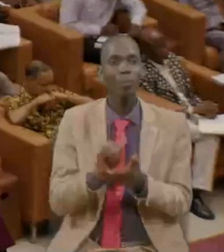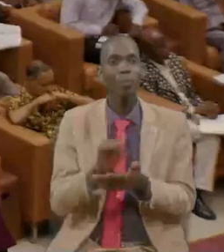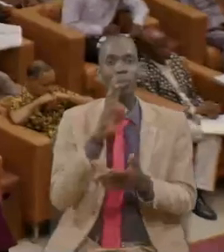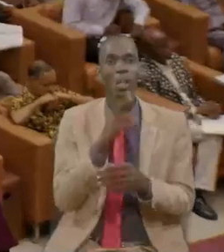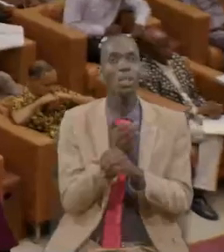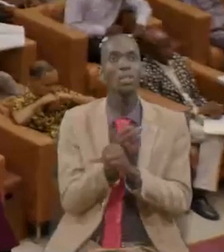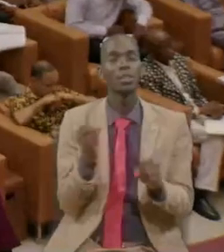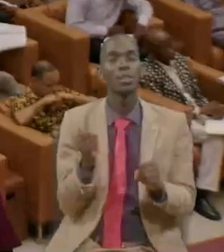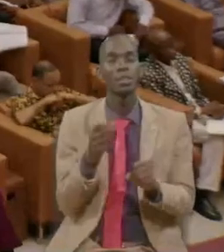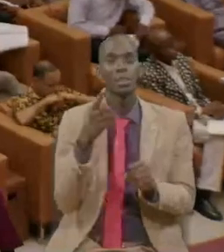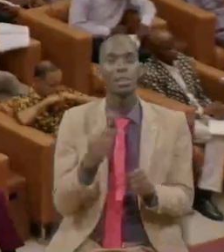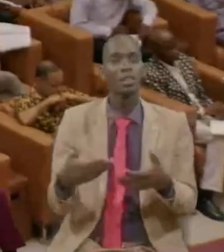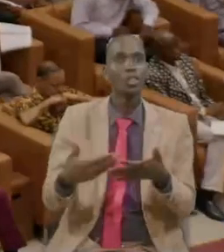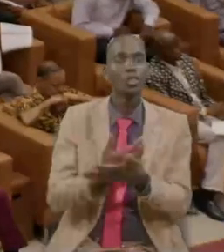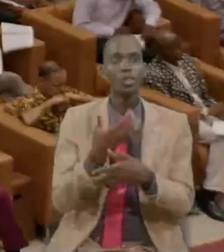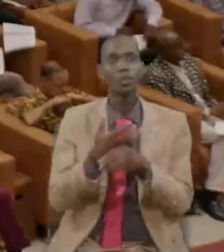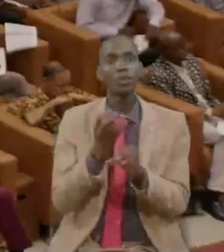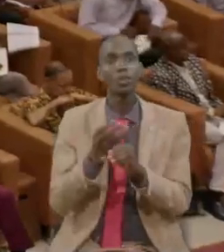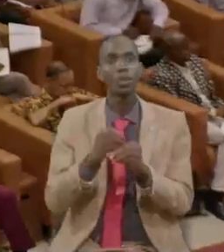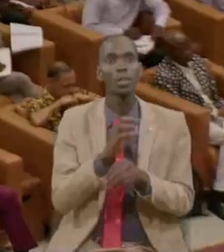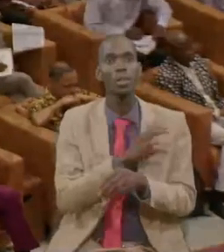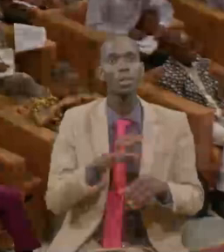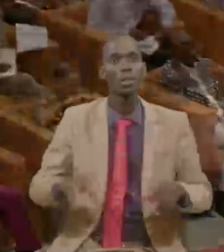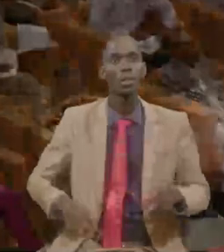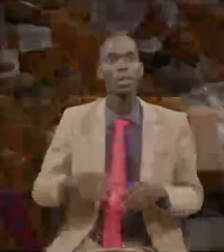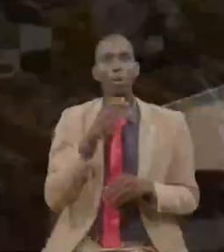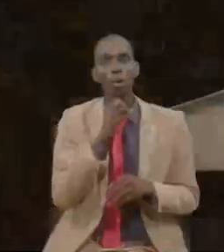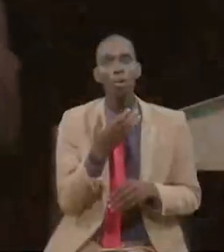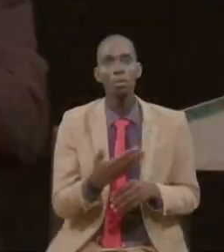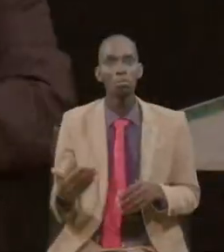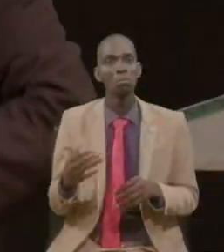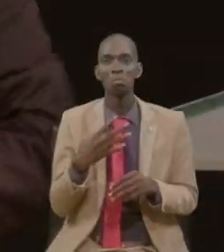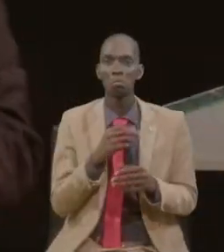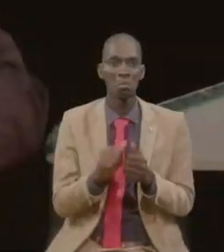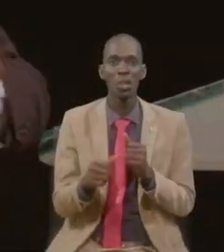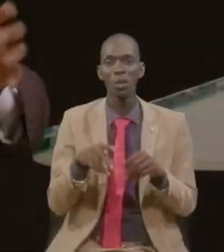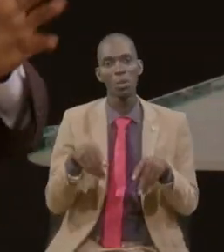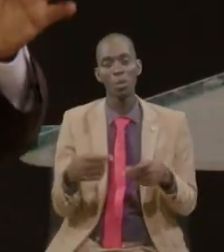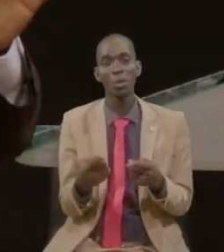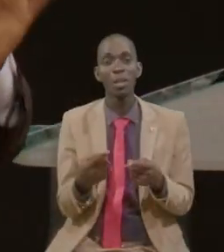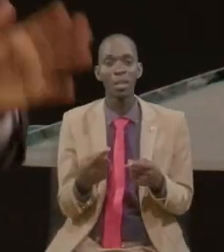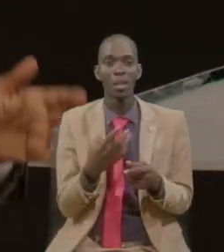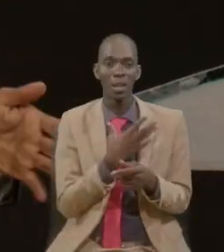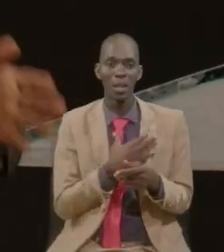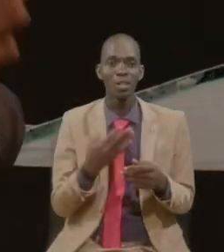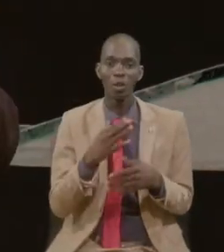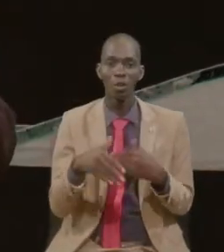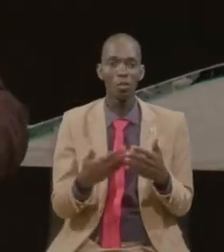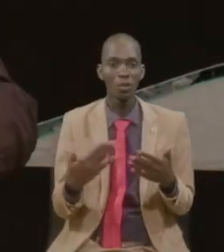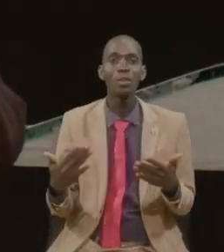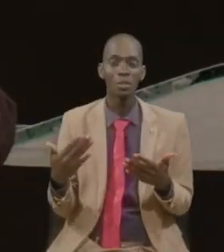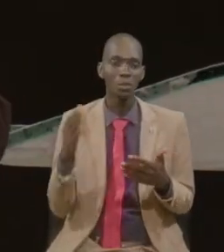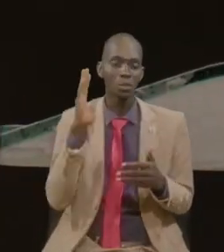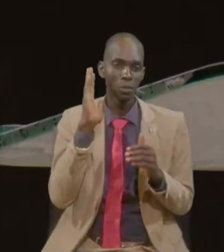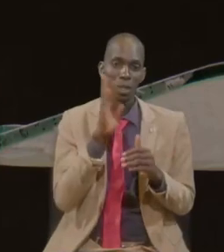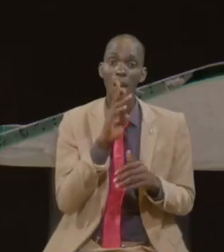sont nés de nouveau, des gens qui sont nouvelles créatures en Christ, les choses anciennes sont passées et toutes choses deviennent nouvelles.